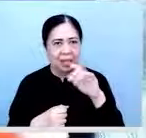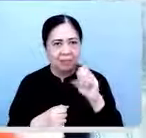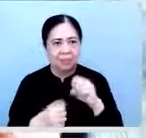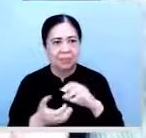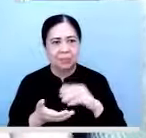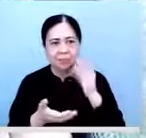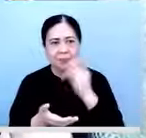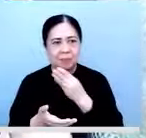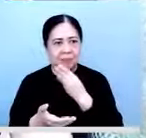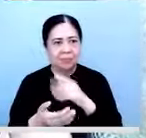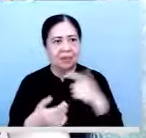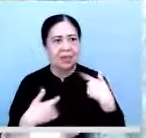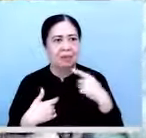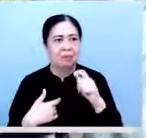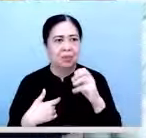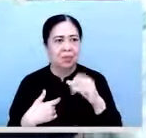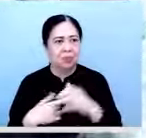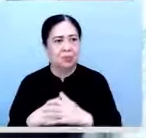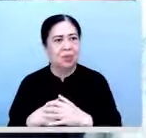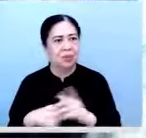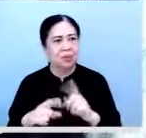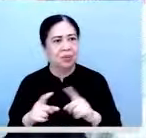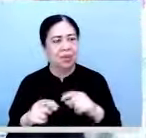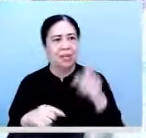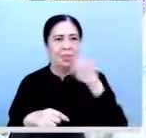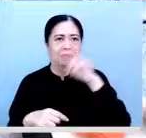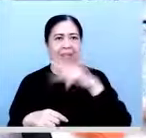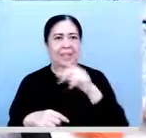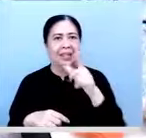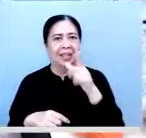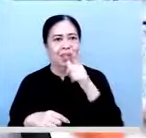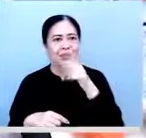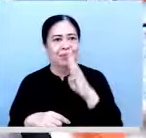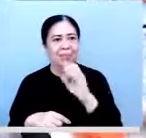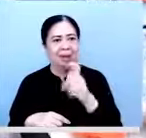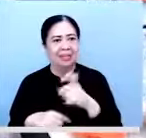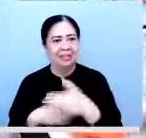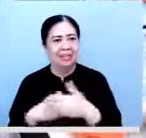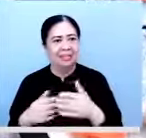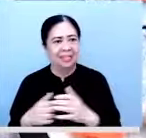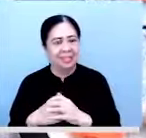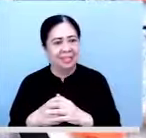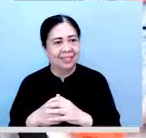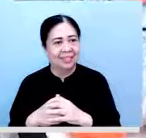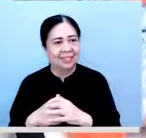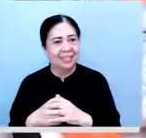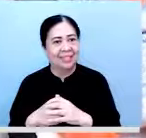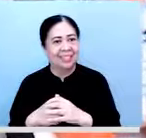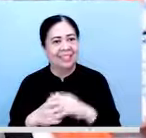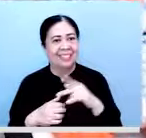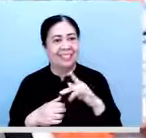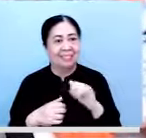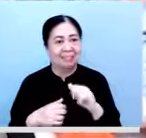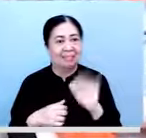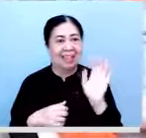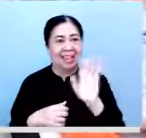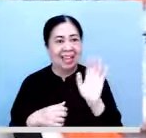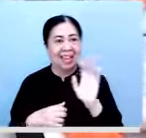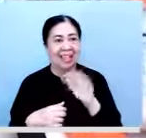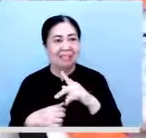may toy pa. Right. Lunchbox pala. Toy lunchbox. Mia bang pangalan? Opo.